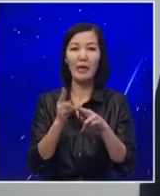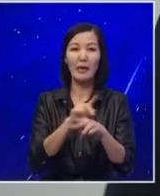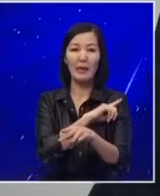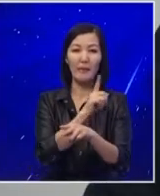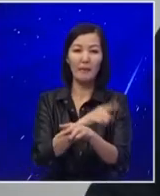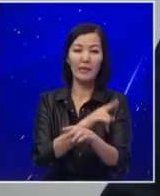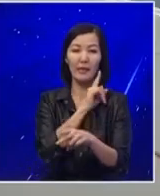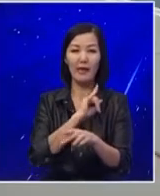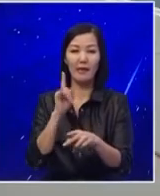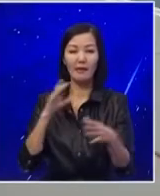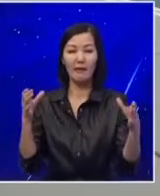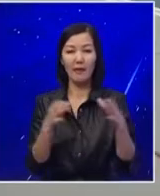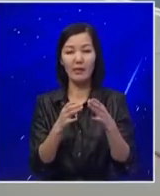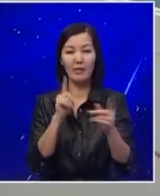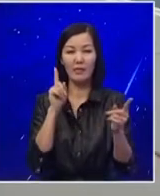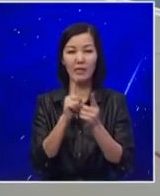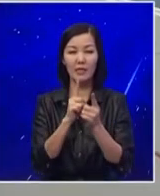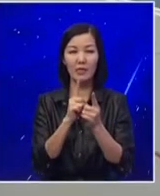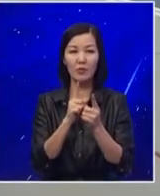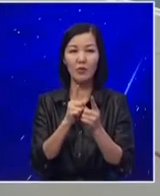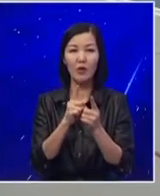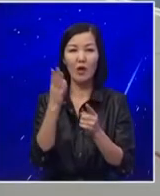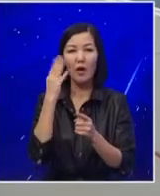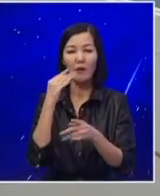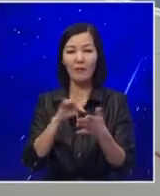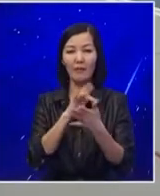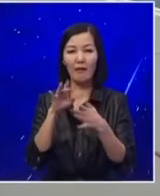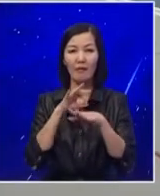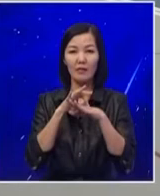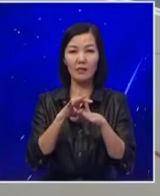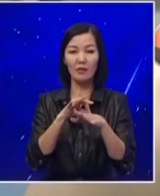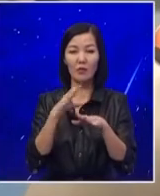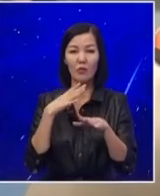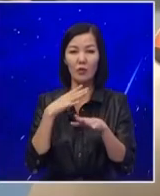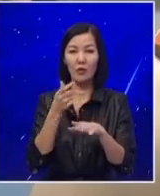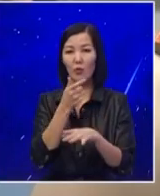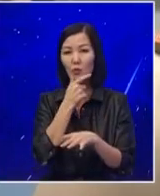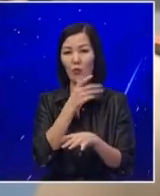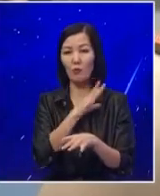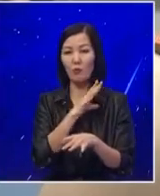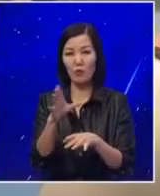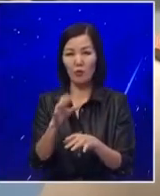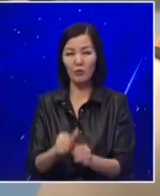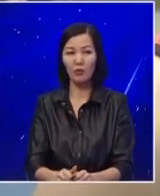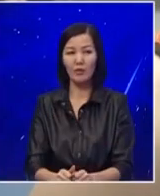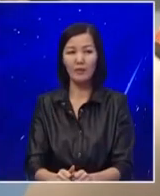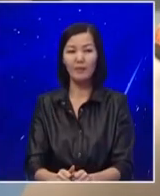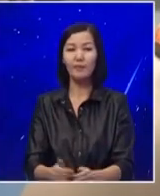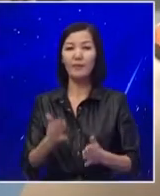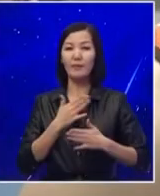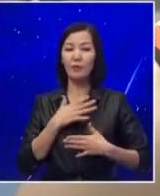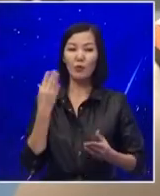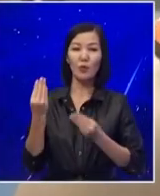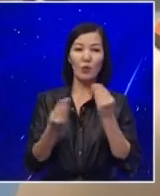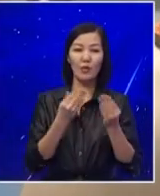екі әйелдер волейбол командасының кездесуі Алматыда өтті. Көрерменсіз. Очень скучали по играм. Біз ойынды